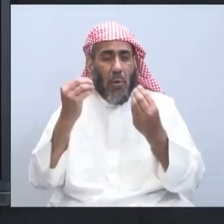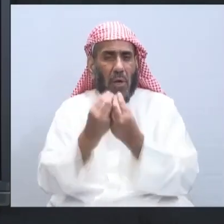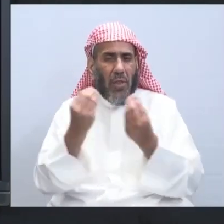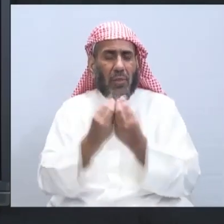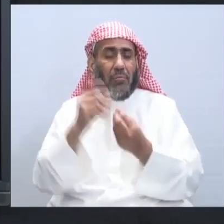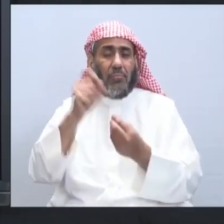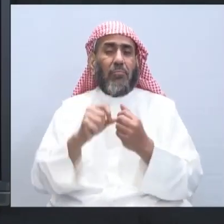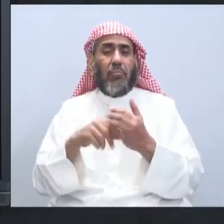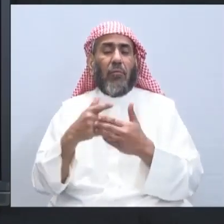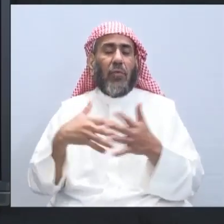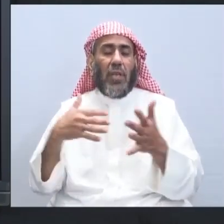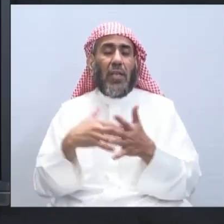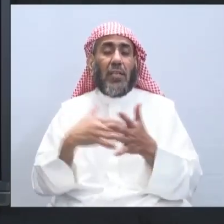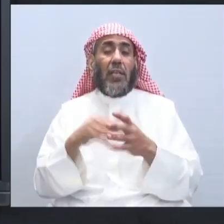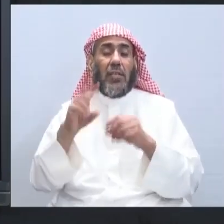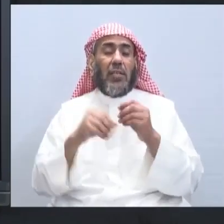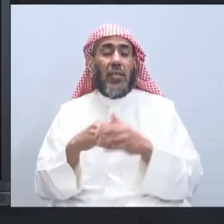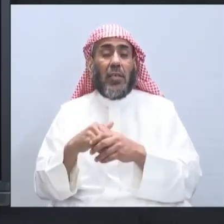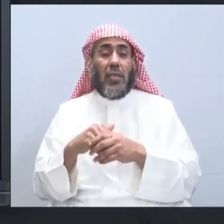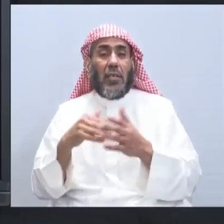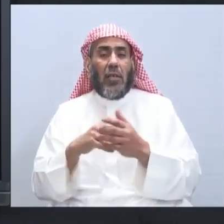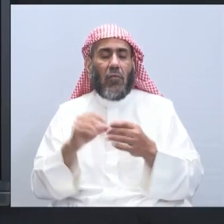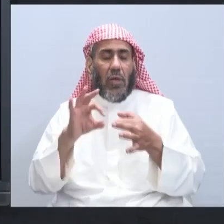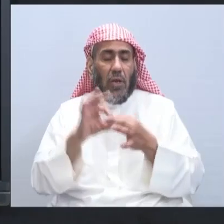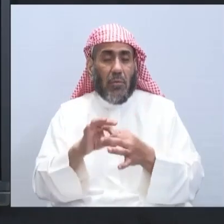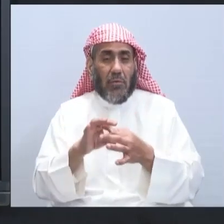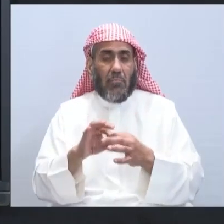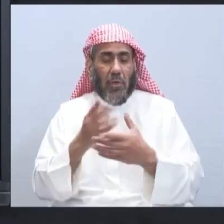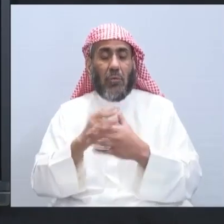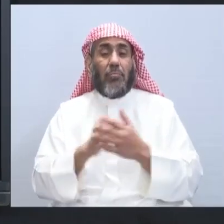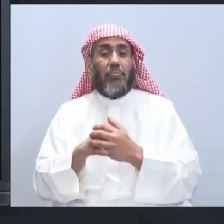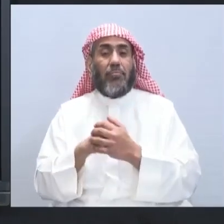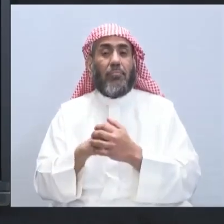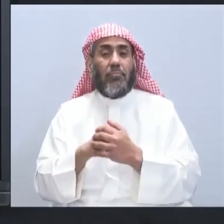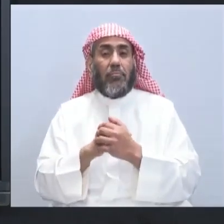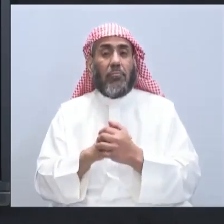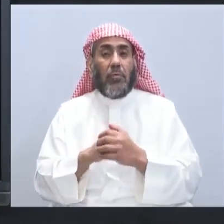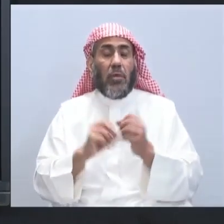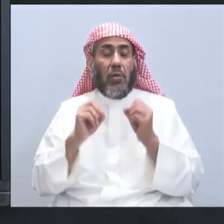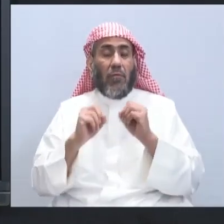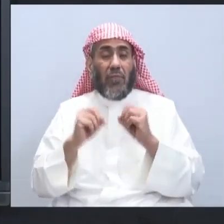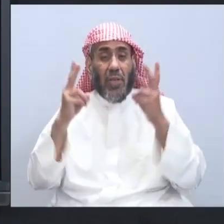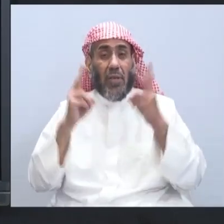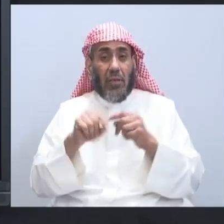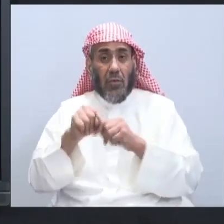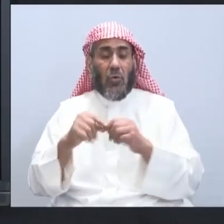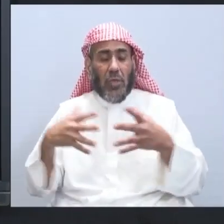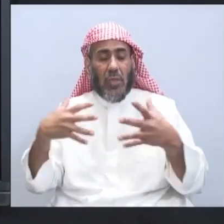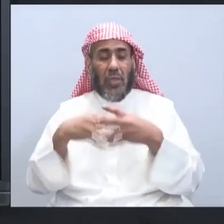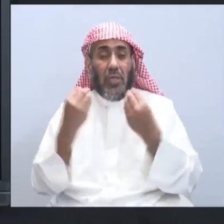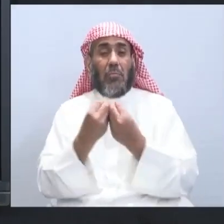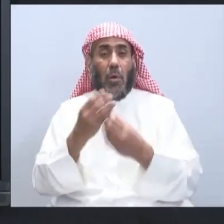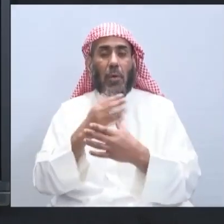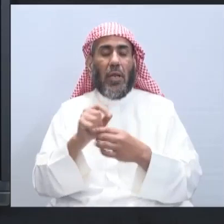البعض او الشخصيات في نهايه القصه حتى يعني يكون ف رابط بينهما او يعني فكره يكون يعني تجمع بين